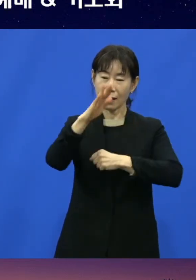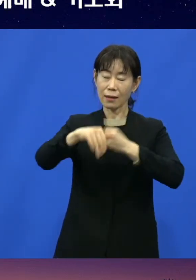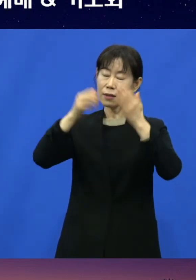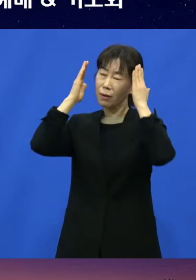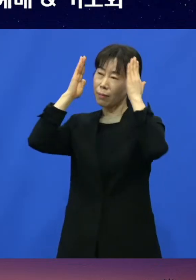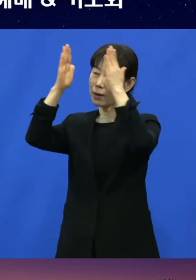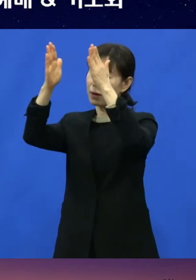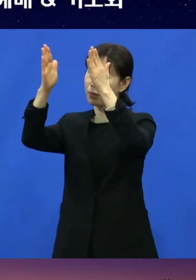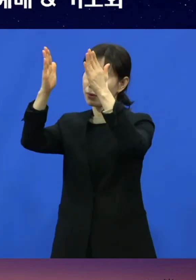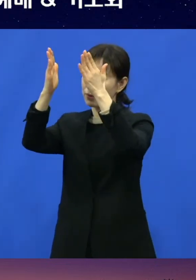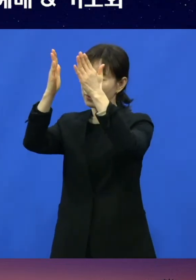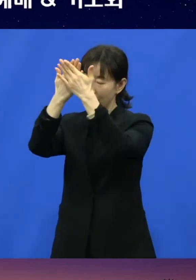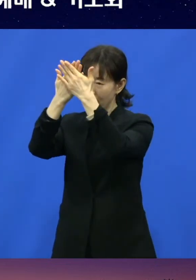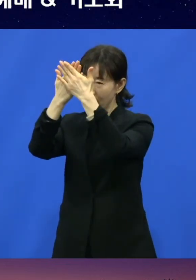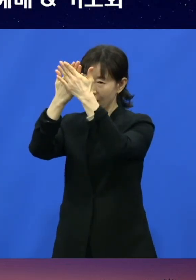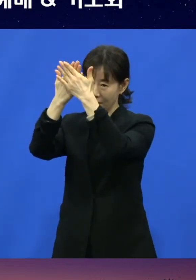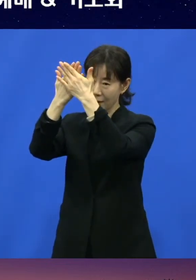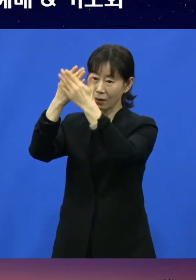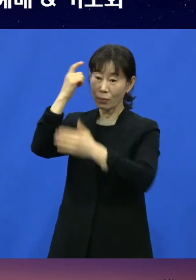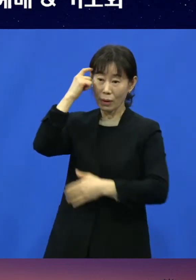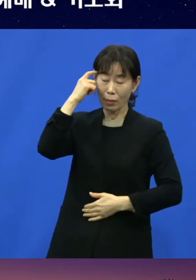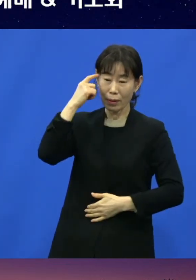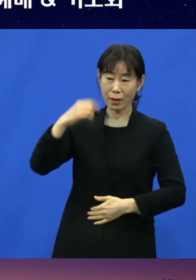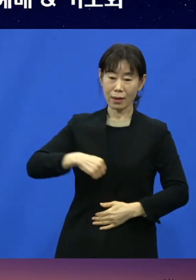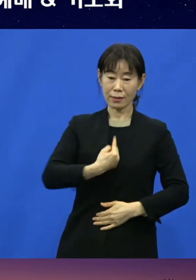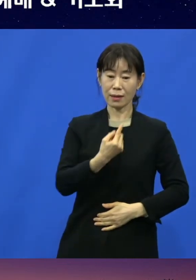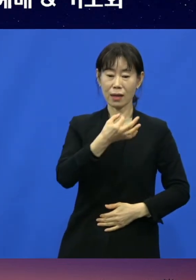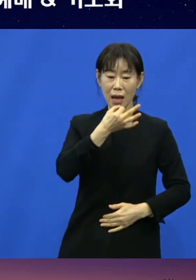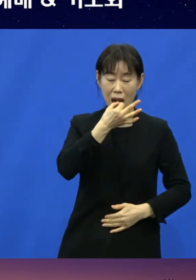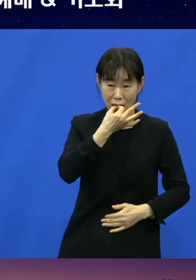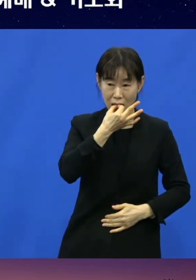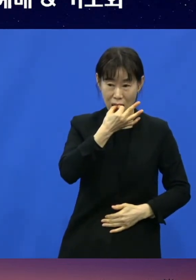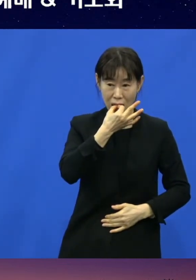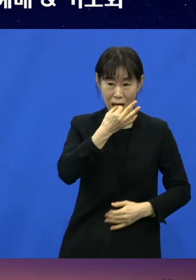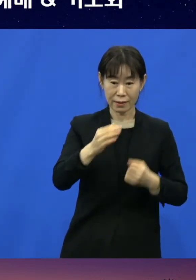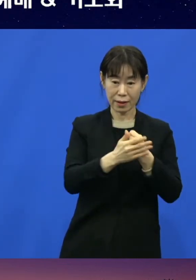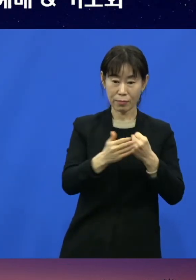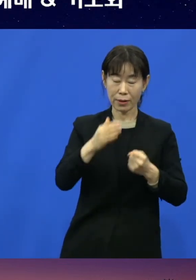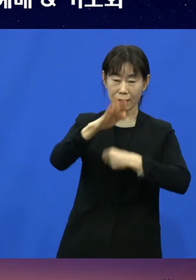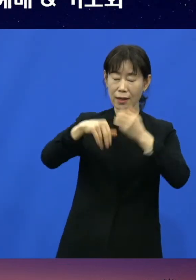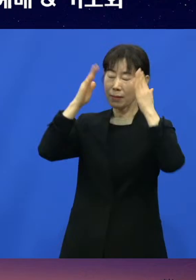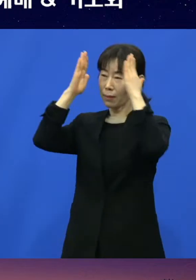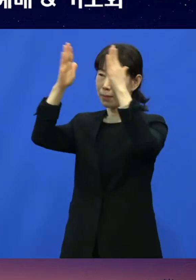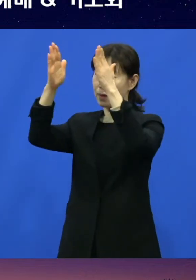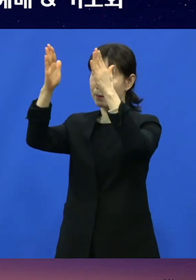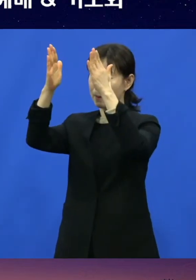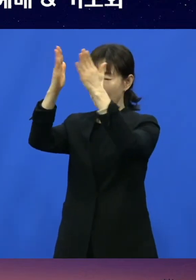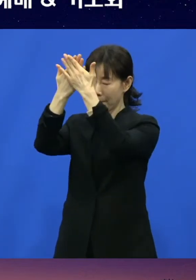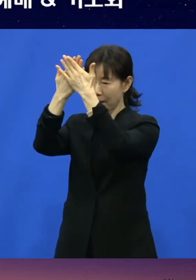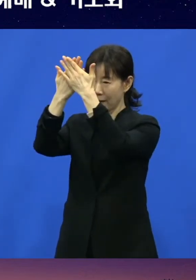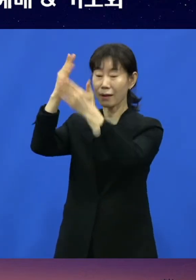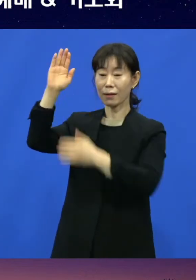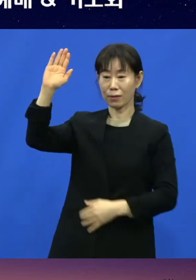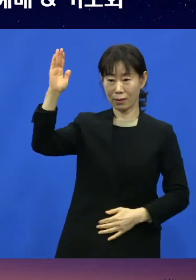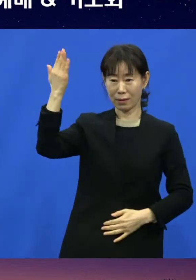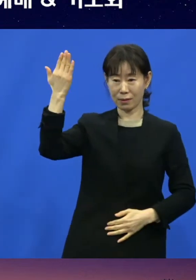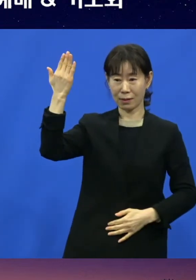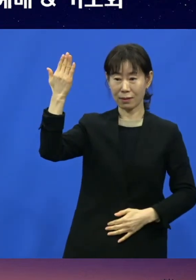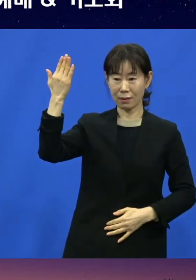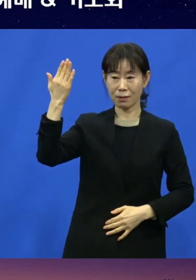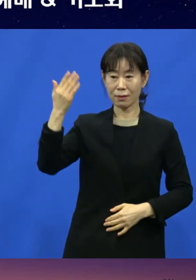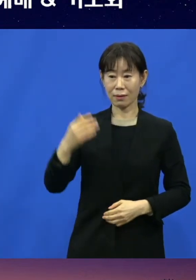우리의 욕망이 눈을 다 닫아버려요. 참된 것을 보지 못하도록 우리의 욕망이 우리의 눈을 다 가려버리니까 볼 걸